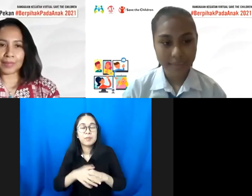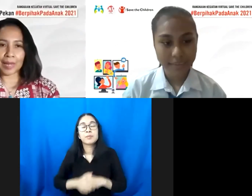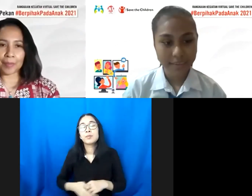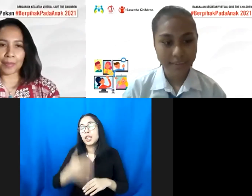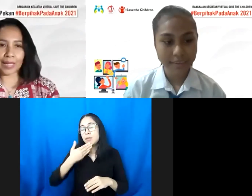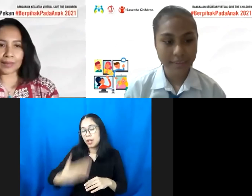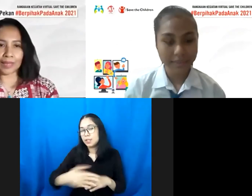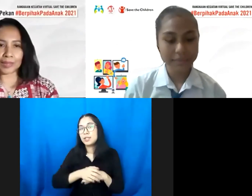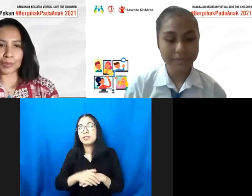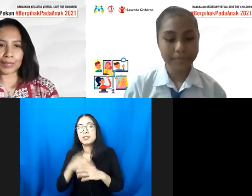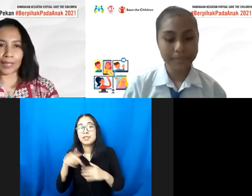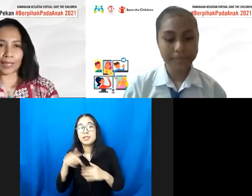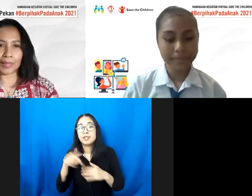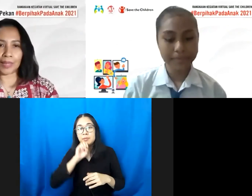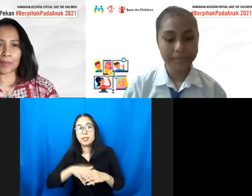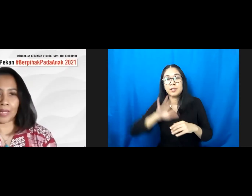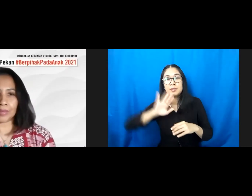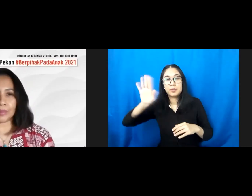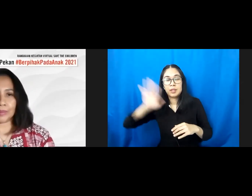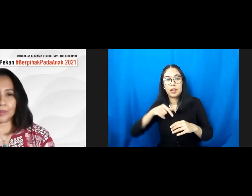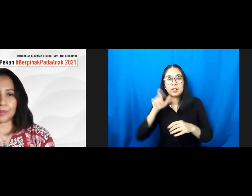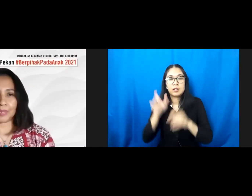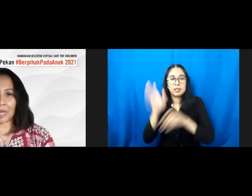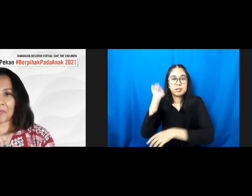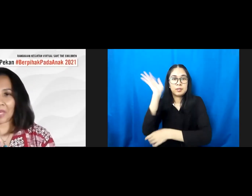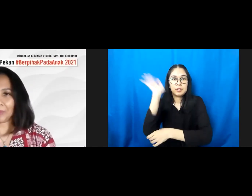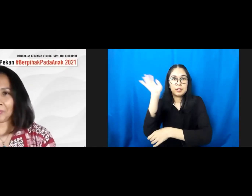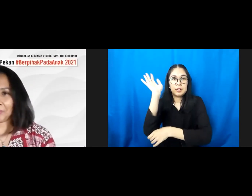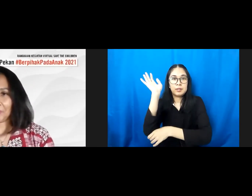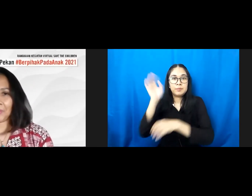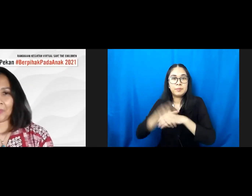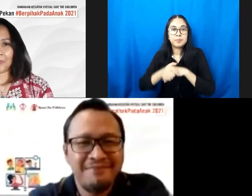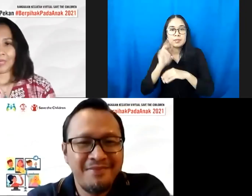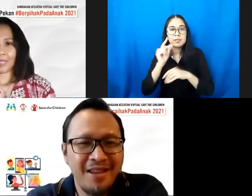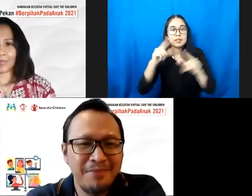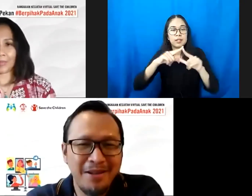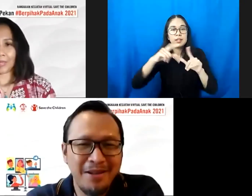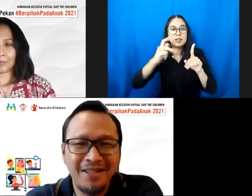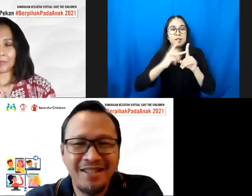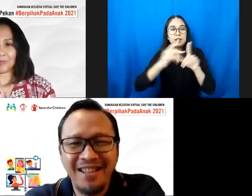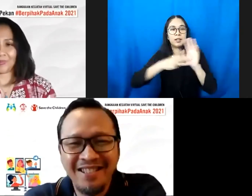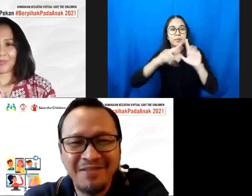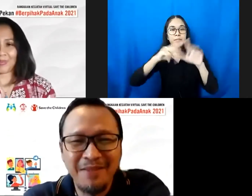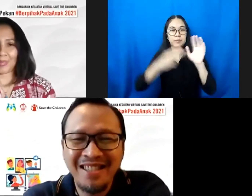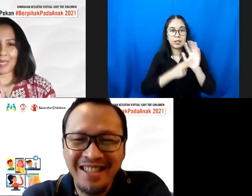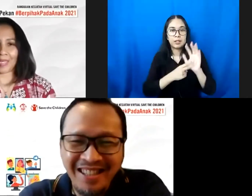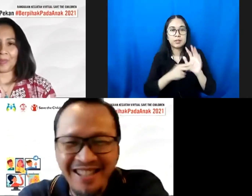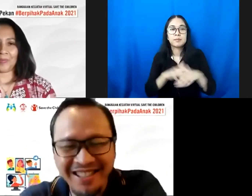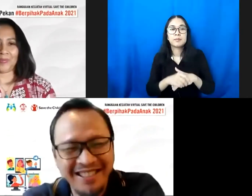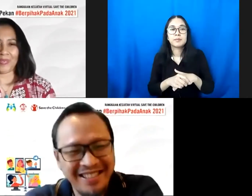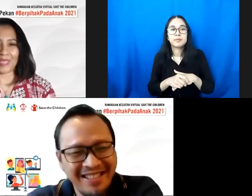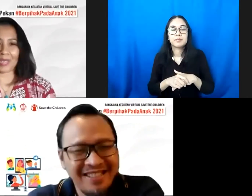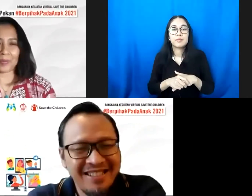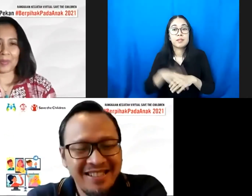akan menyapa narasumber kita yang ketiga, Mas Rahman. Masih dengan kita? Ya, masih.